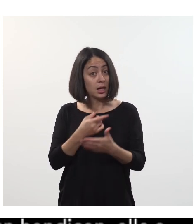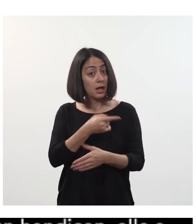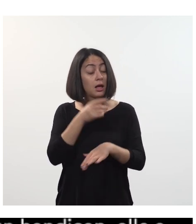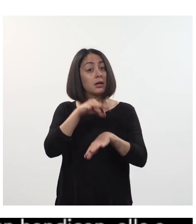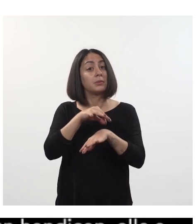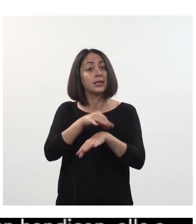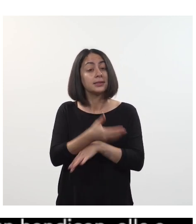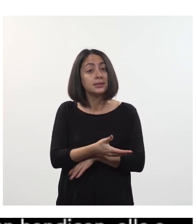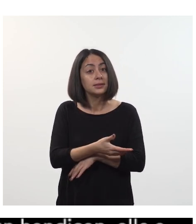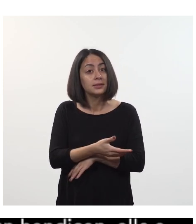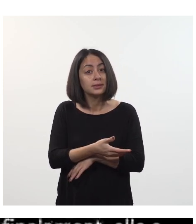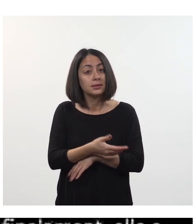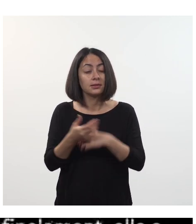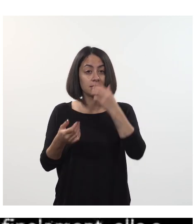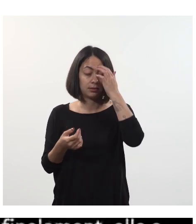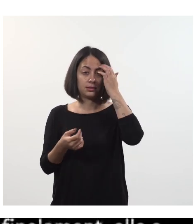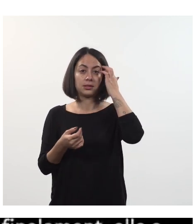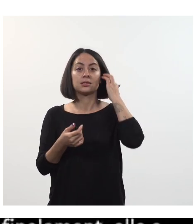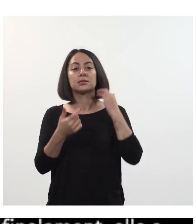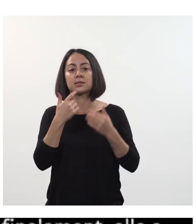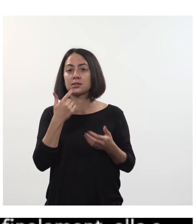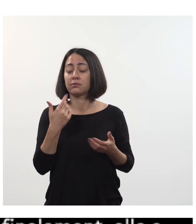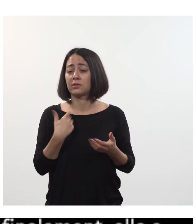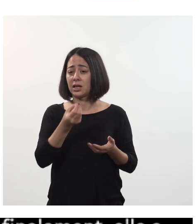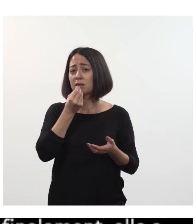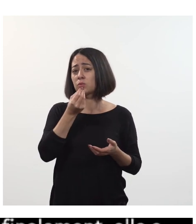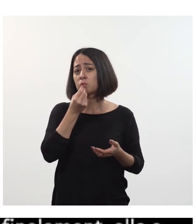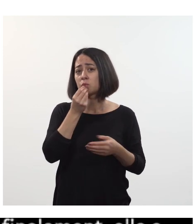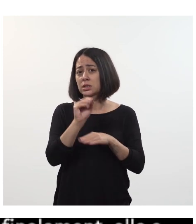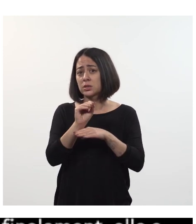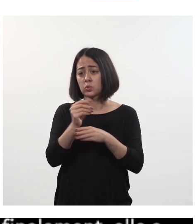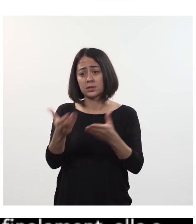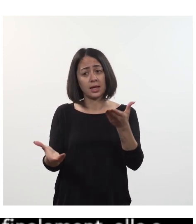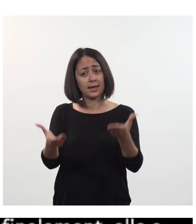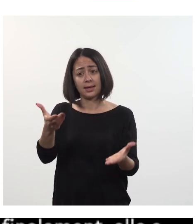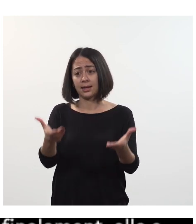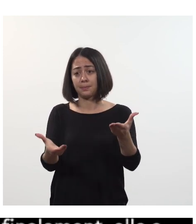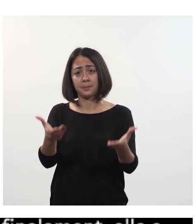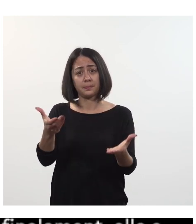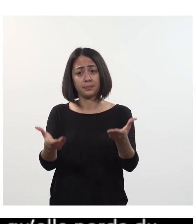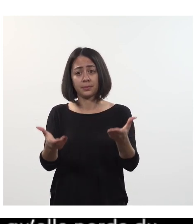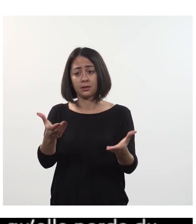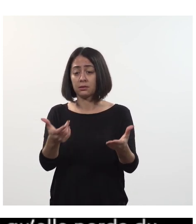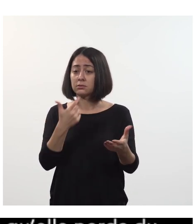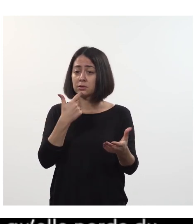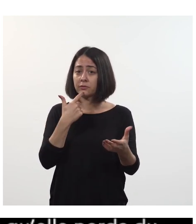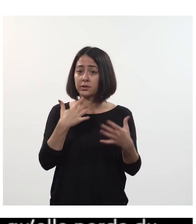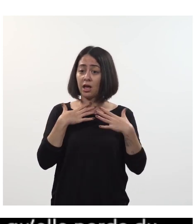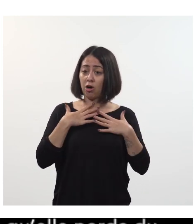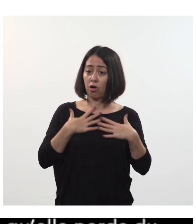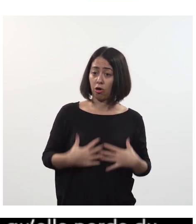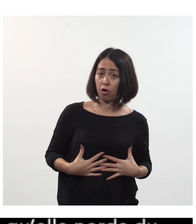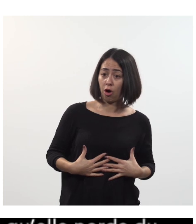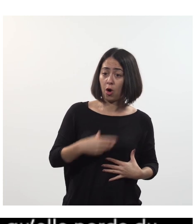un déséquilibre, c'est simple, hein, la nutrition, c'est toujours une histoire de balance. Donc, c'est un déséquilibre entre les besoins métaboliques, énergétiques